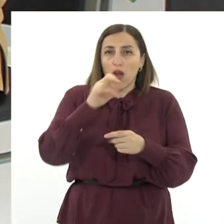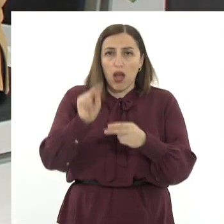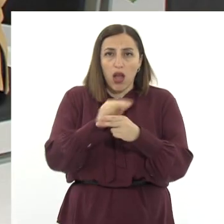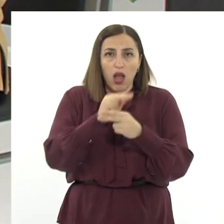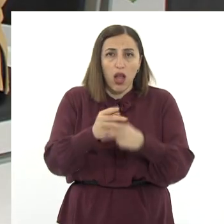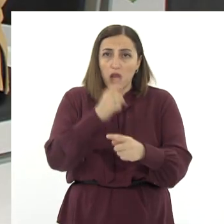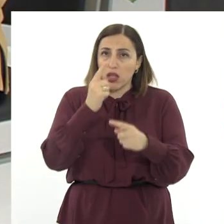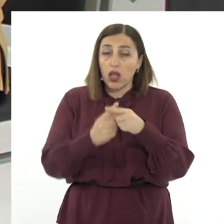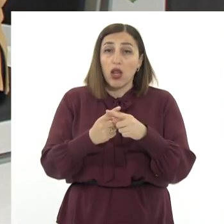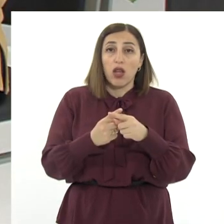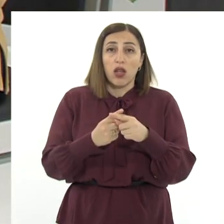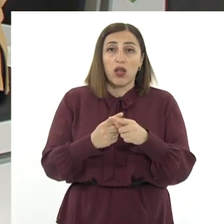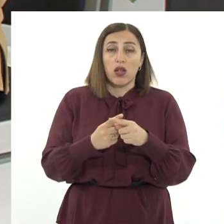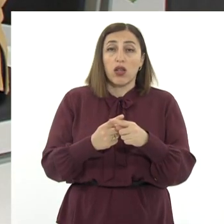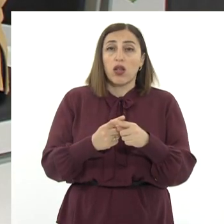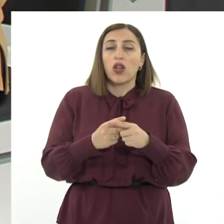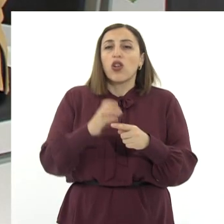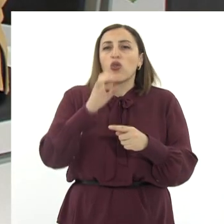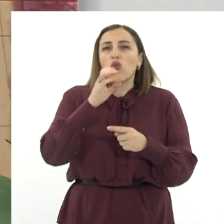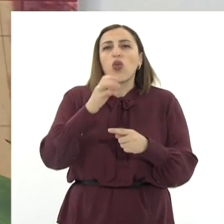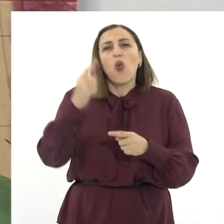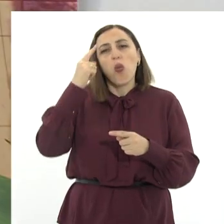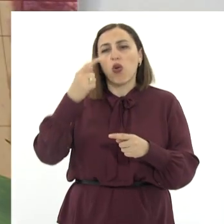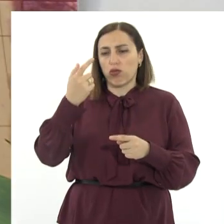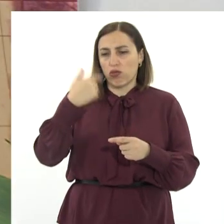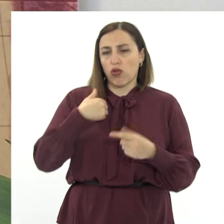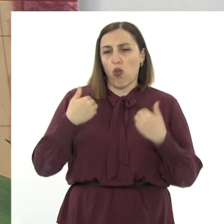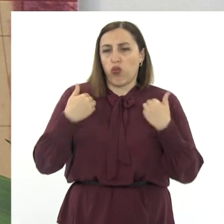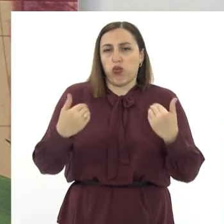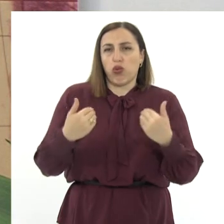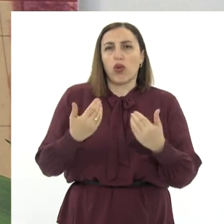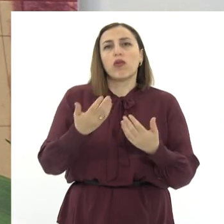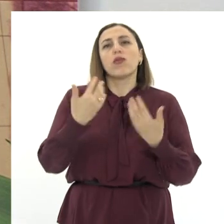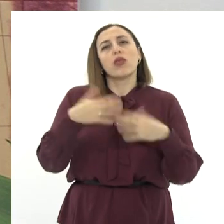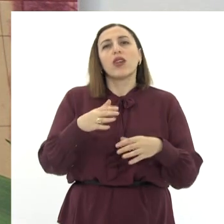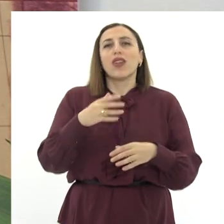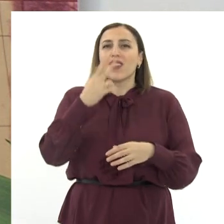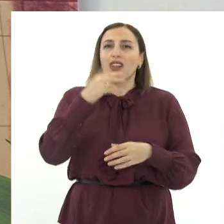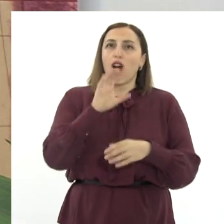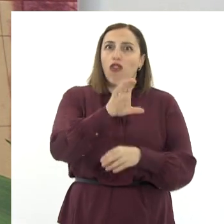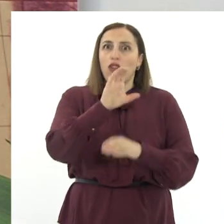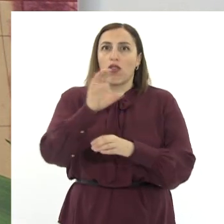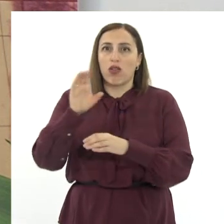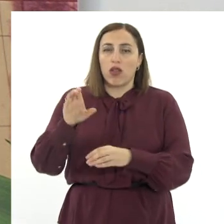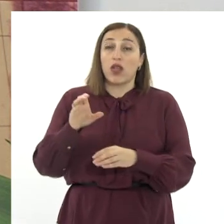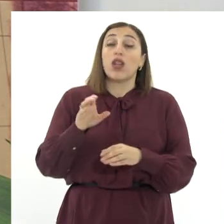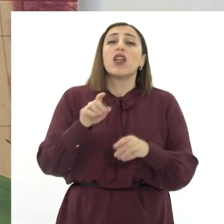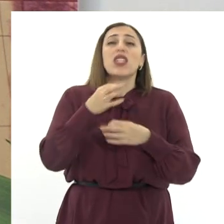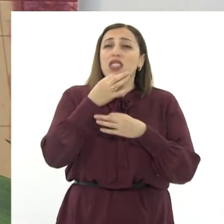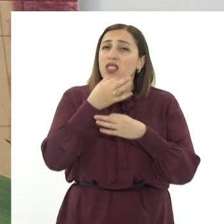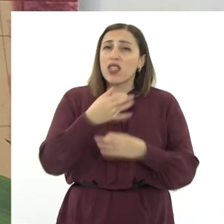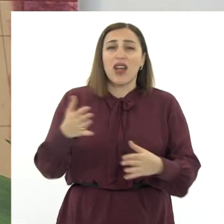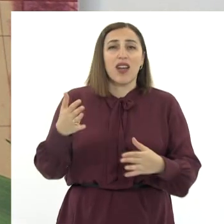վերահսկեն վարքը շան։ Շունը իսկապես համոզվում է, որ ինքը ուժեղ է ու նրան դուր է գալիս հարցակվել։